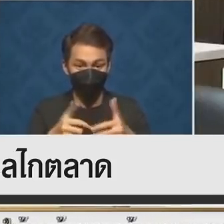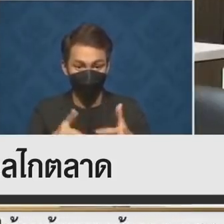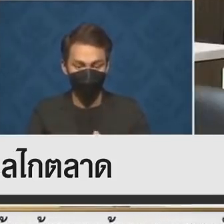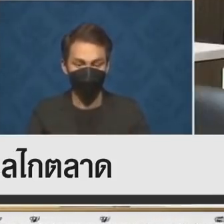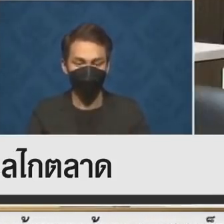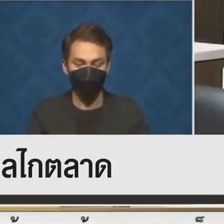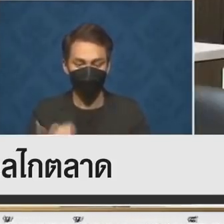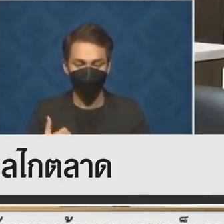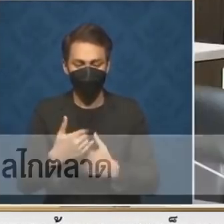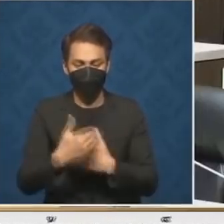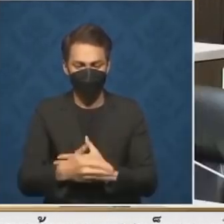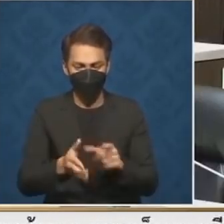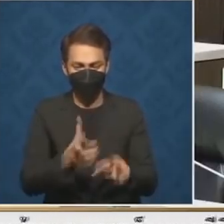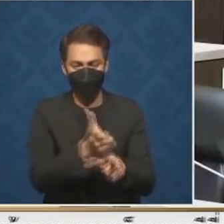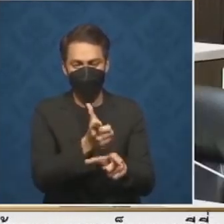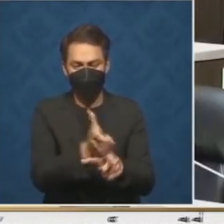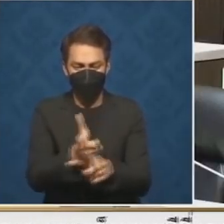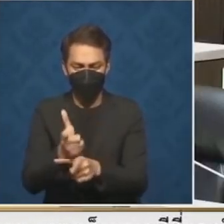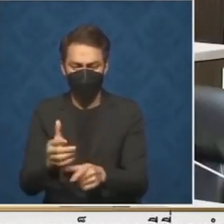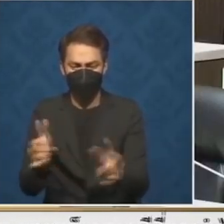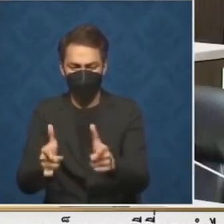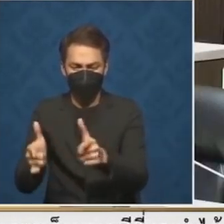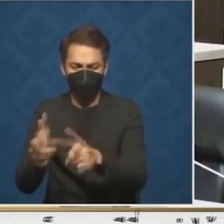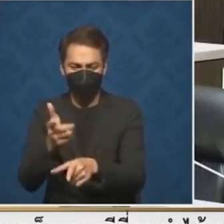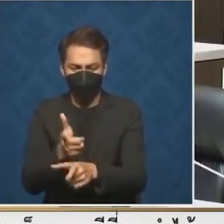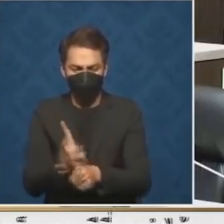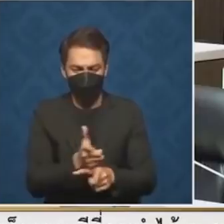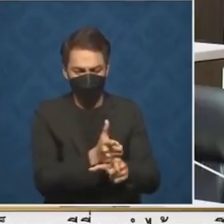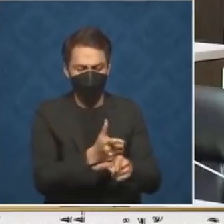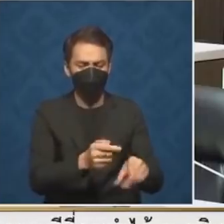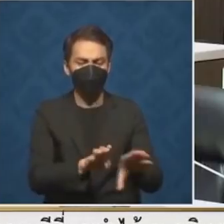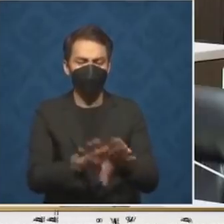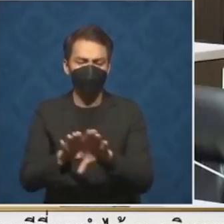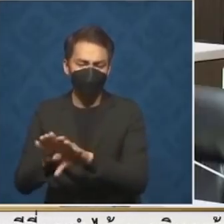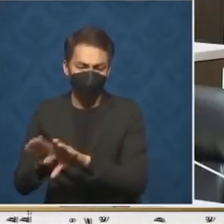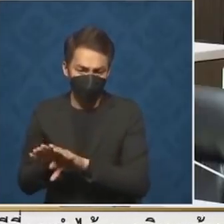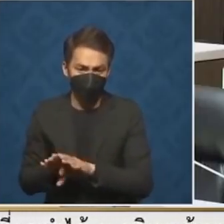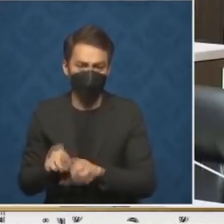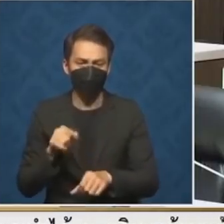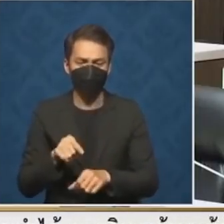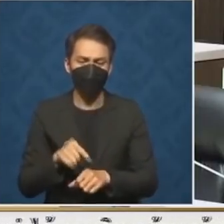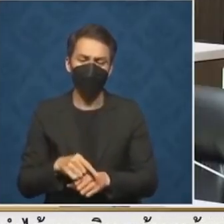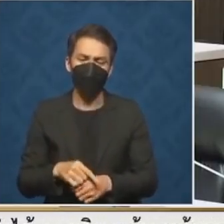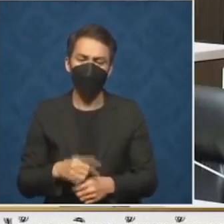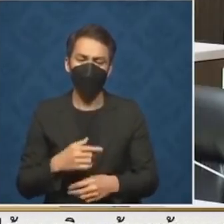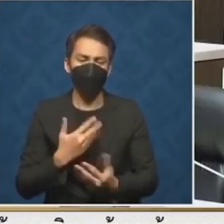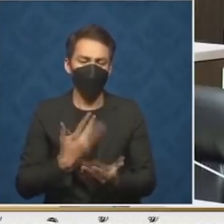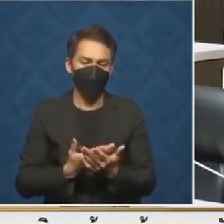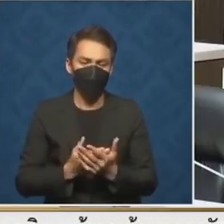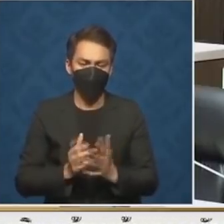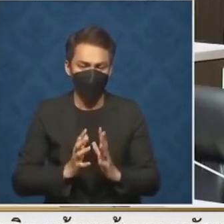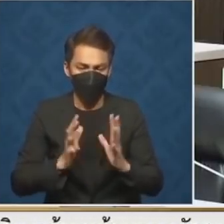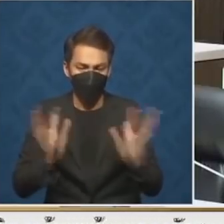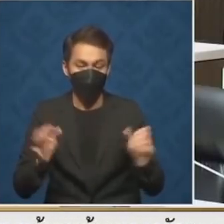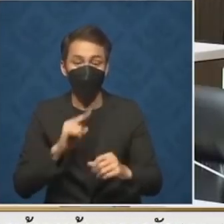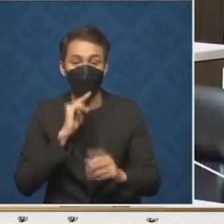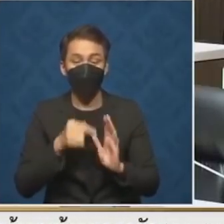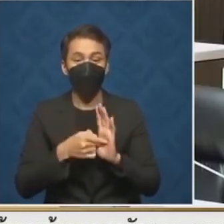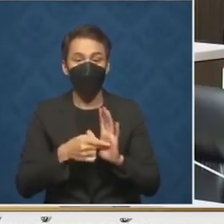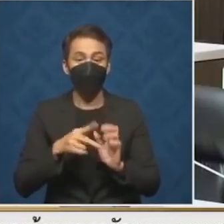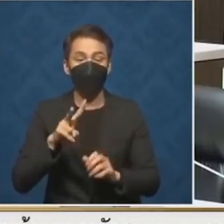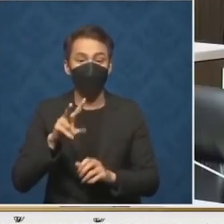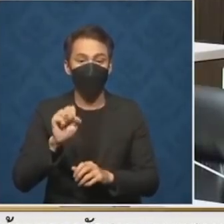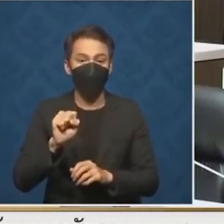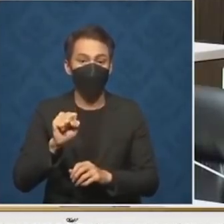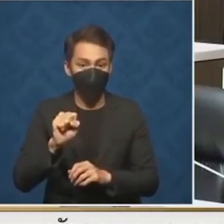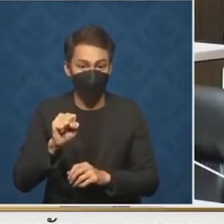าฟาร์มเล็กฟาร์มน้อยที่ปิดตัวไปเนี่ยมันมากกว่านั้นท่านคิดดูนะครับถ้าเสียหายไป 200,000 ฟาร์มขนาด